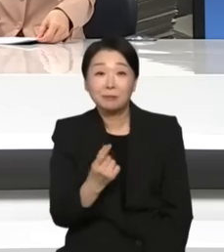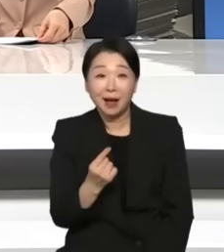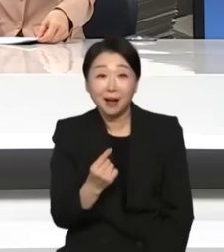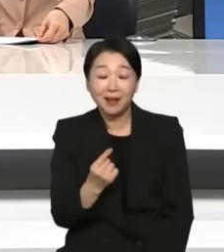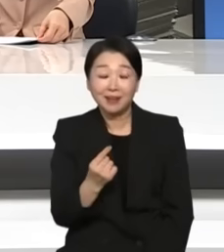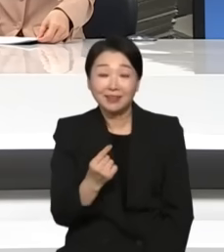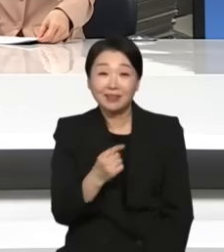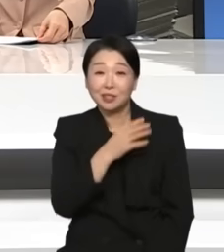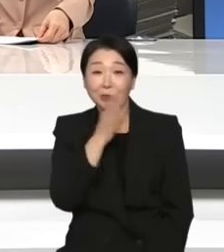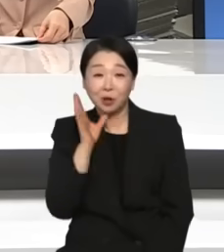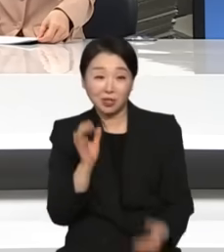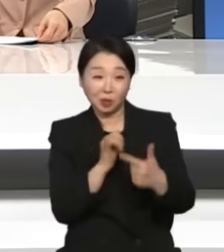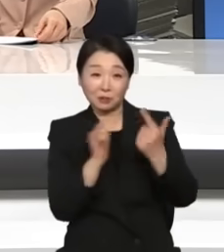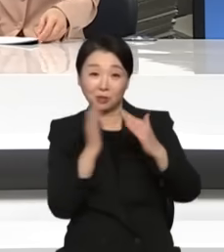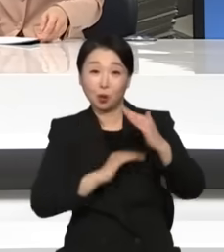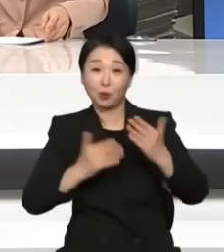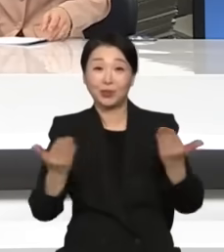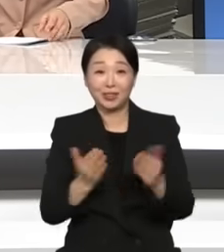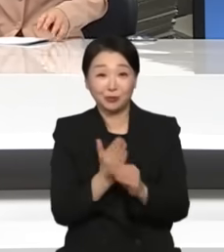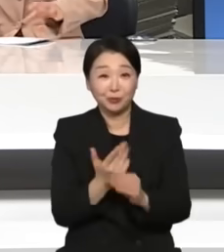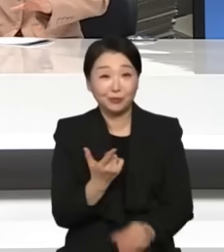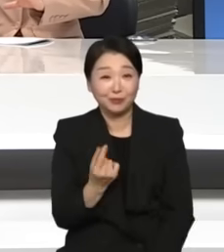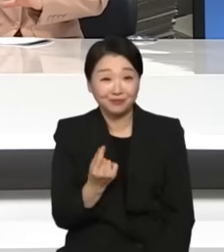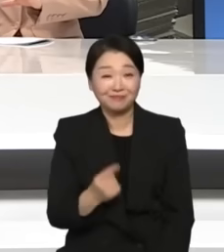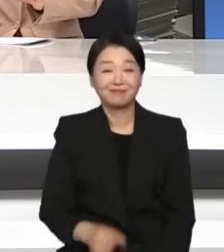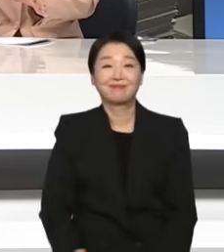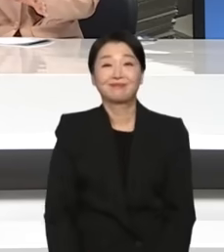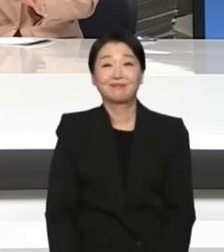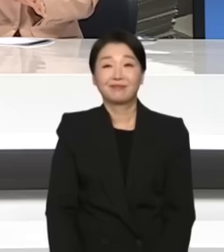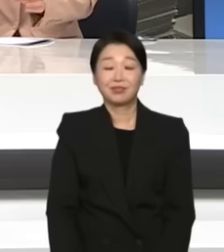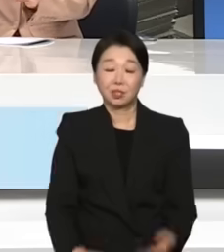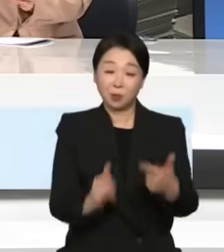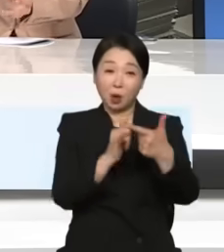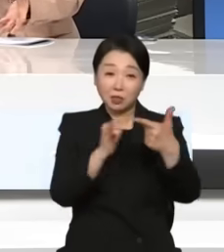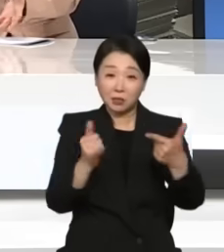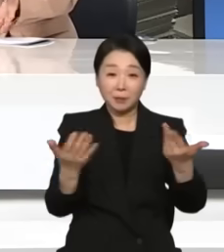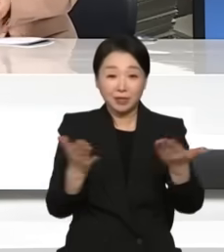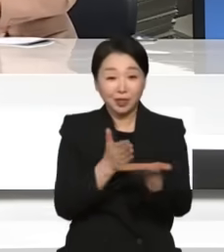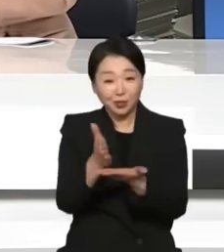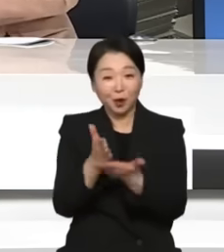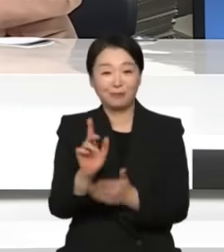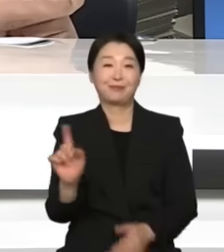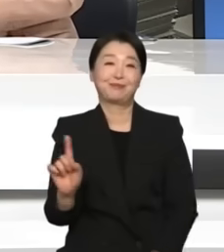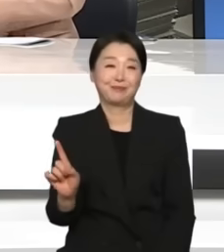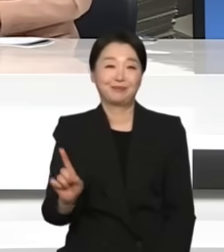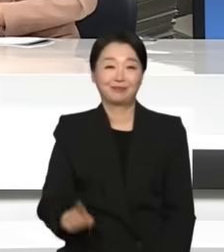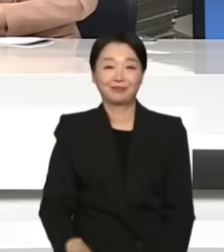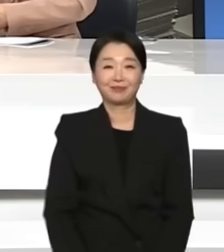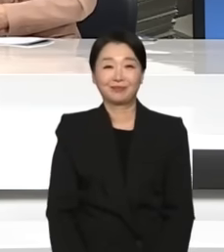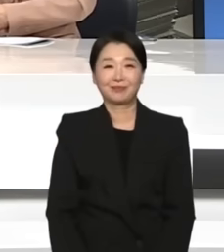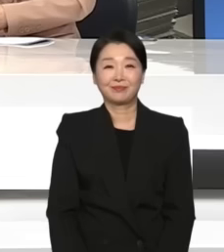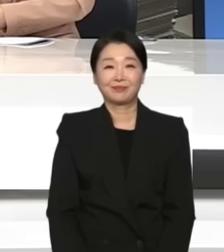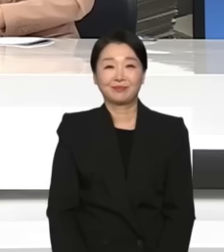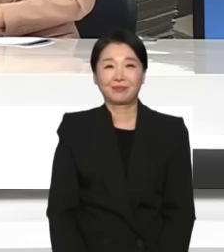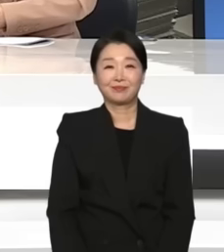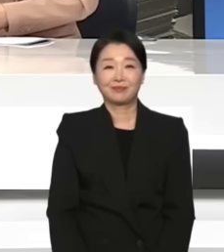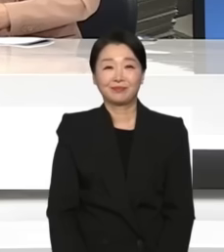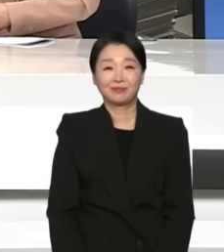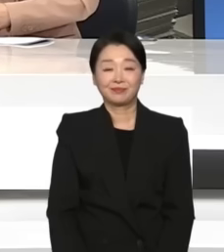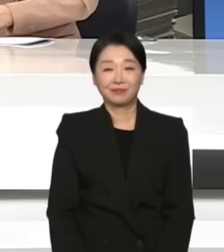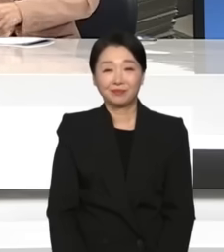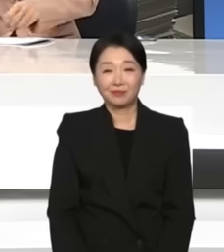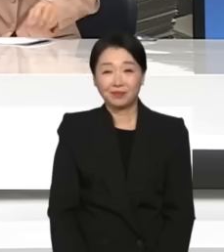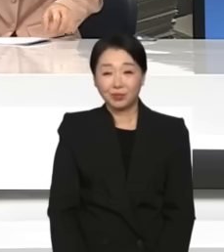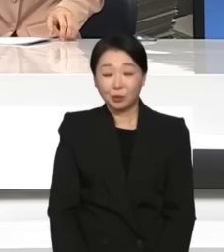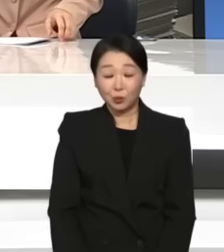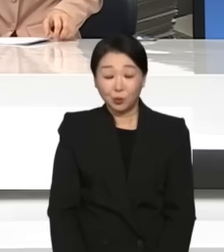6분 정도가 정규직으로 근무하고 계시죠. 주로 그러면 그 6분들은 어떤 일들을 좀 하시는 걸까요? 저희가